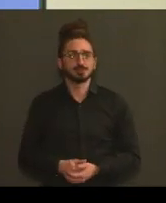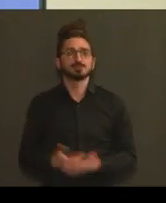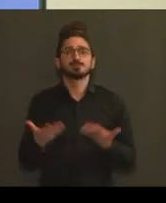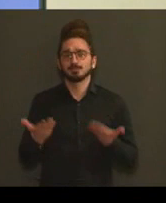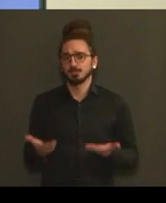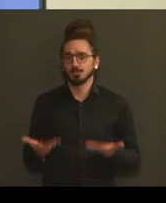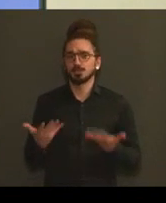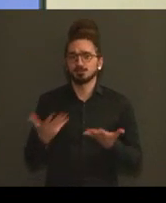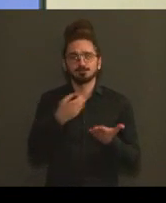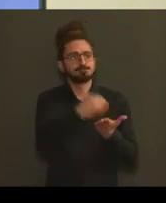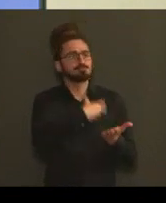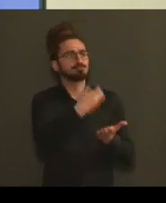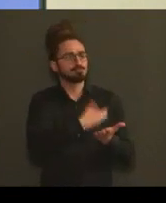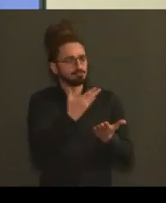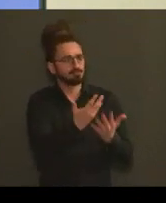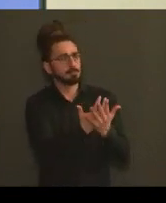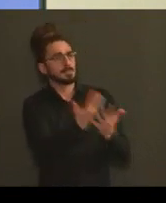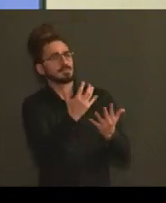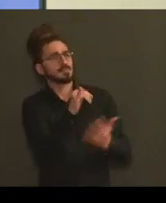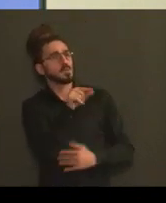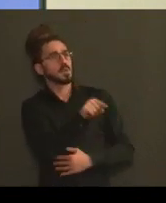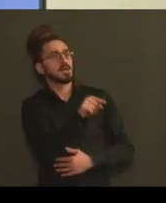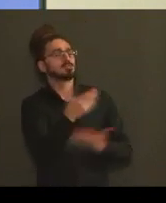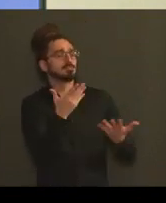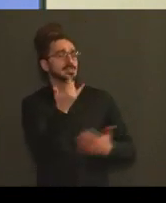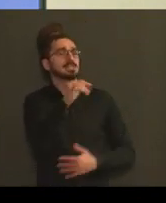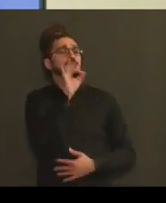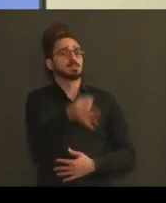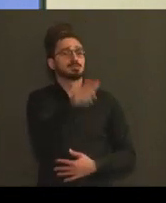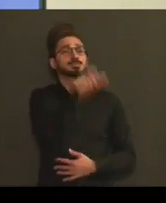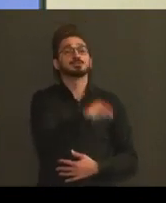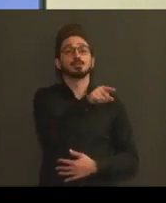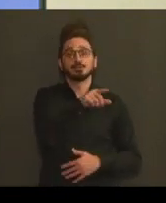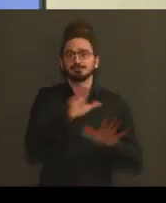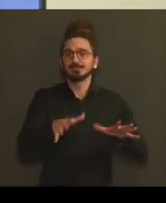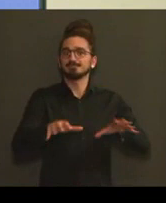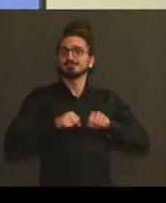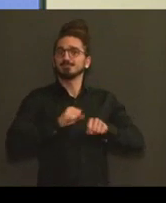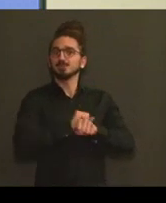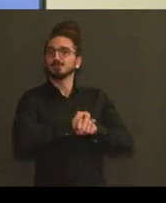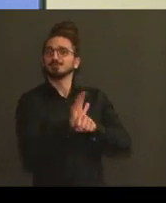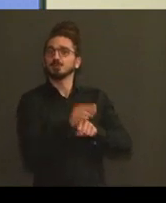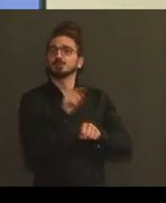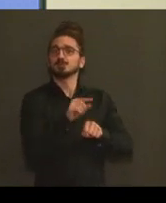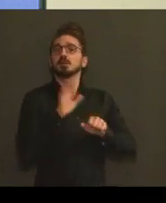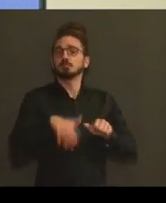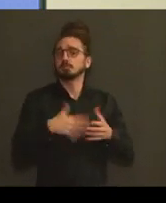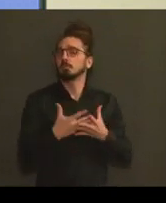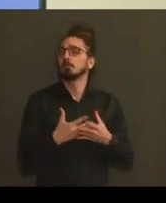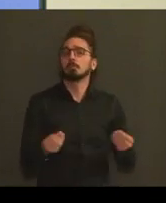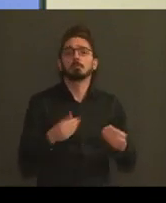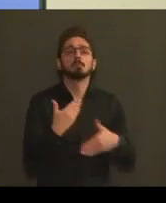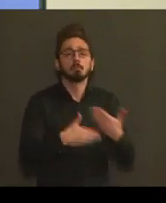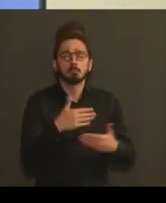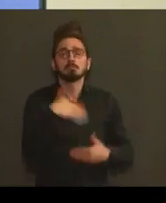a fait un jour un Covid et auquel on donne une dose de vaccin à ARN messager, présente